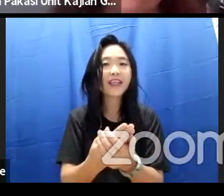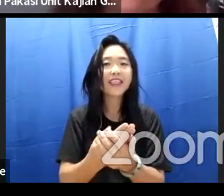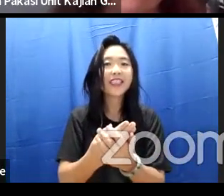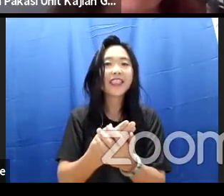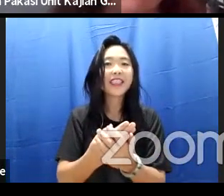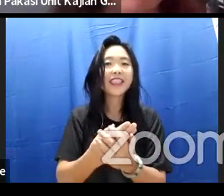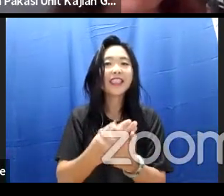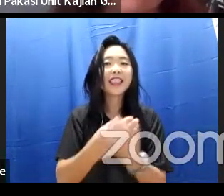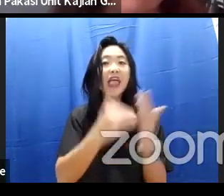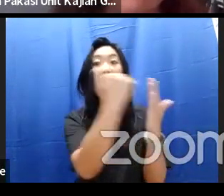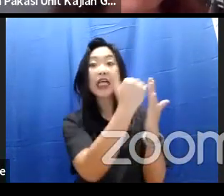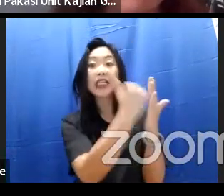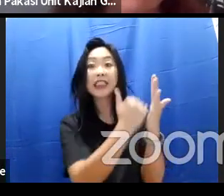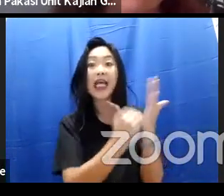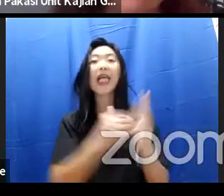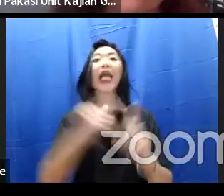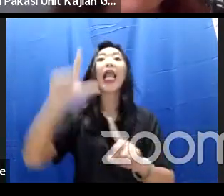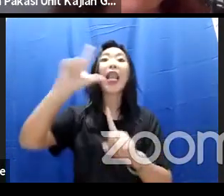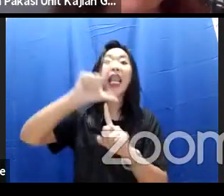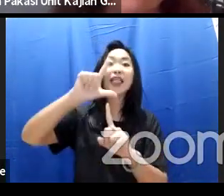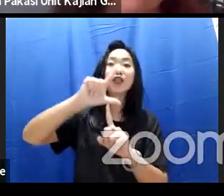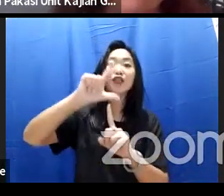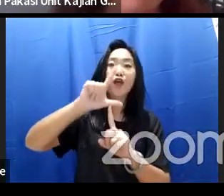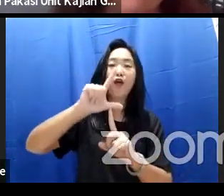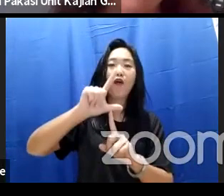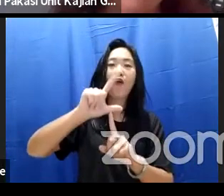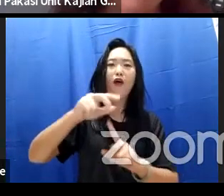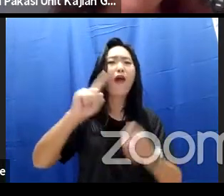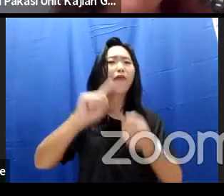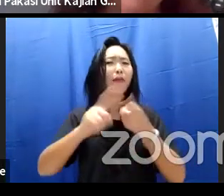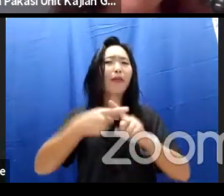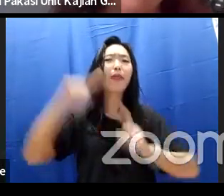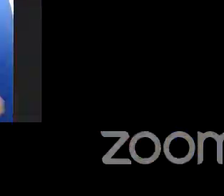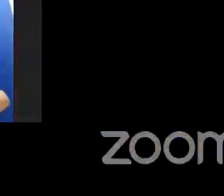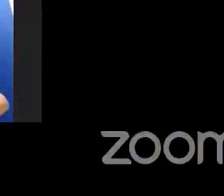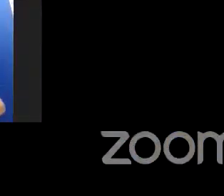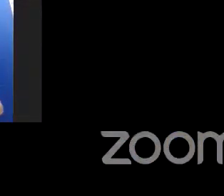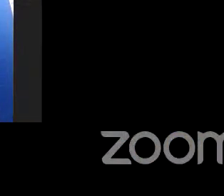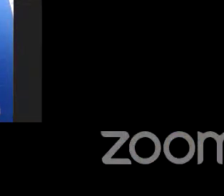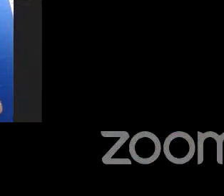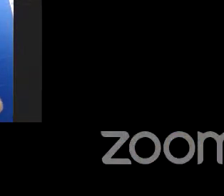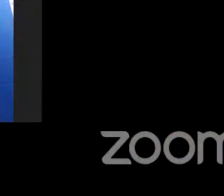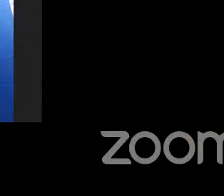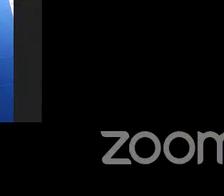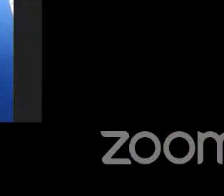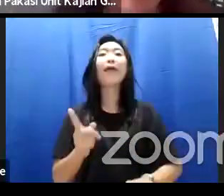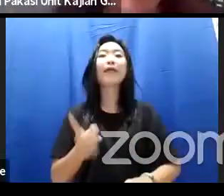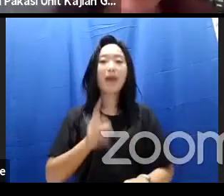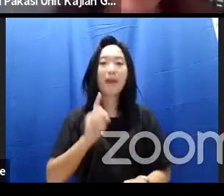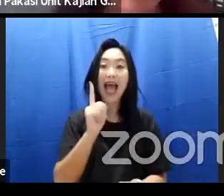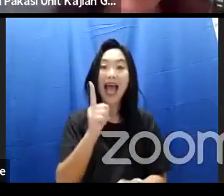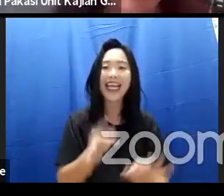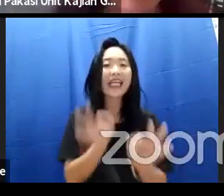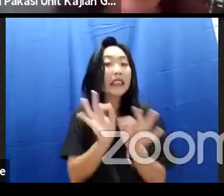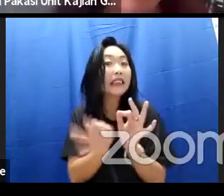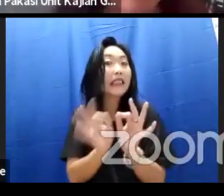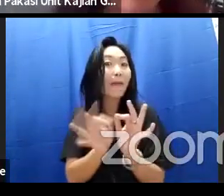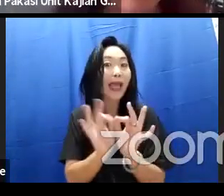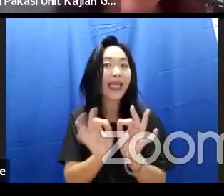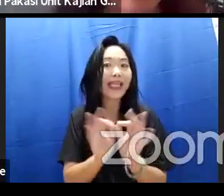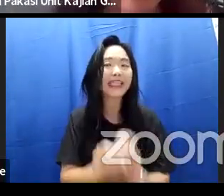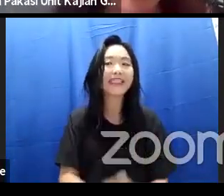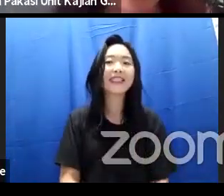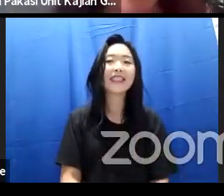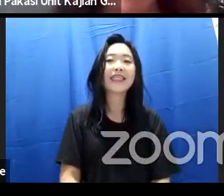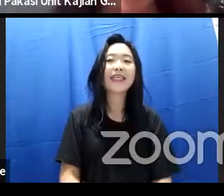kita di Fabel Tuli. Dan terima kasih yang tak terhingga juga kepada keempat narasumber yang sudah bersedia memenuhi